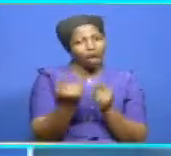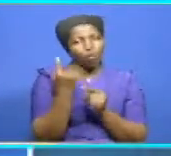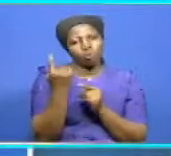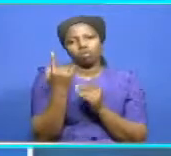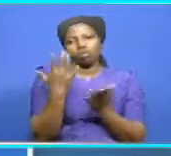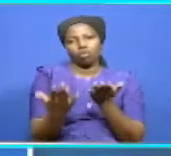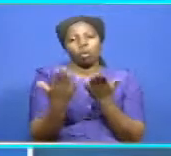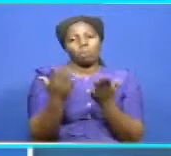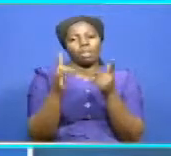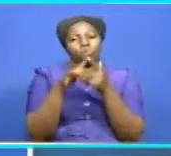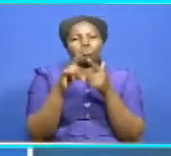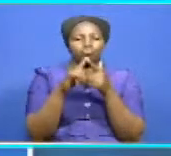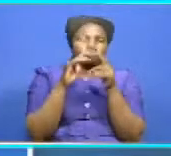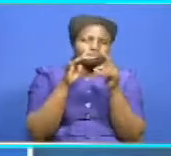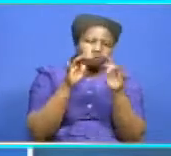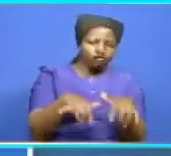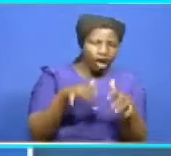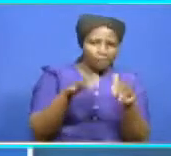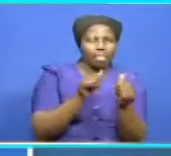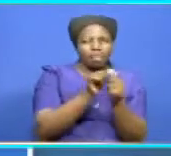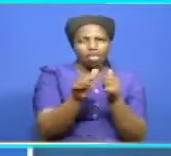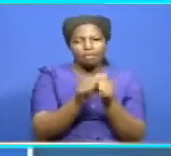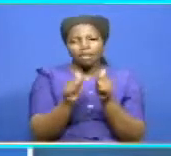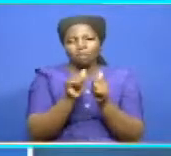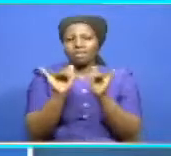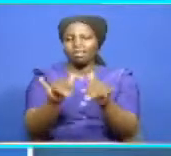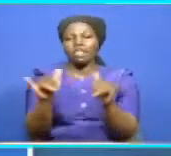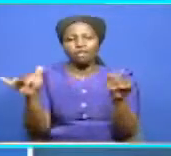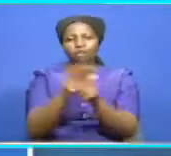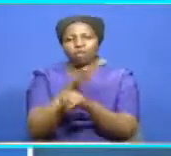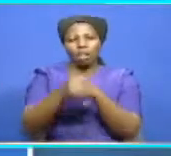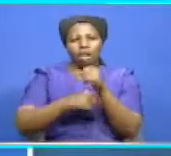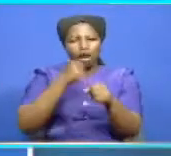na kilimo cha mahindi ambacho huchukuwa mwaka moja.